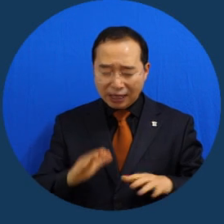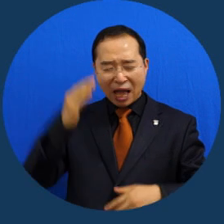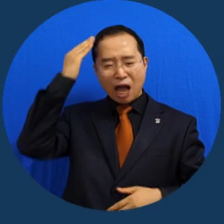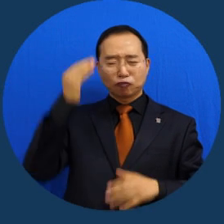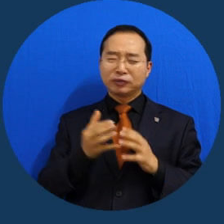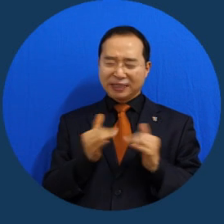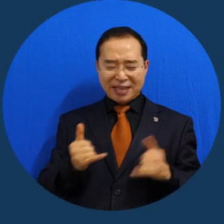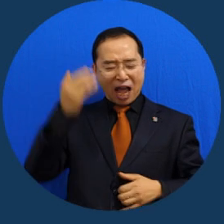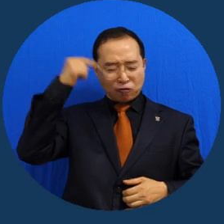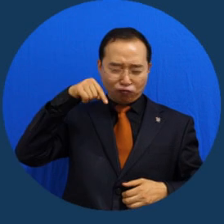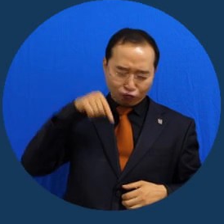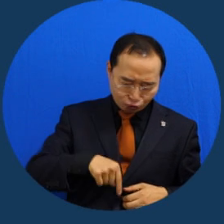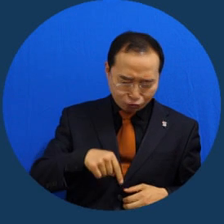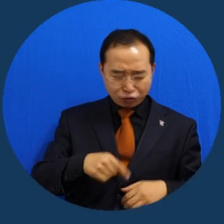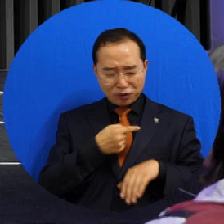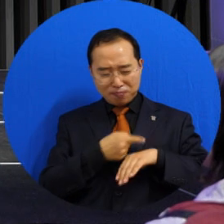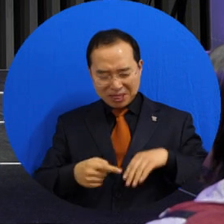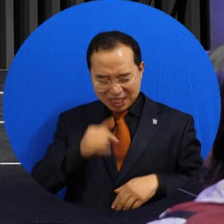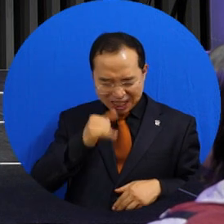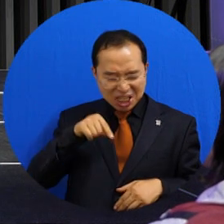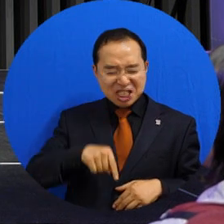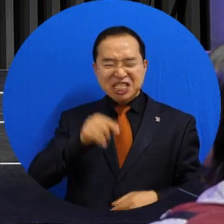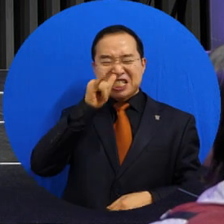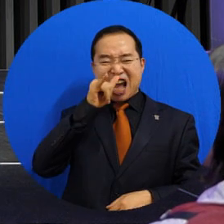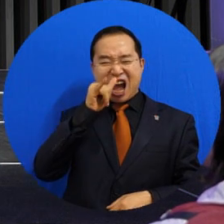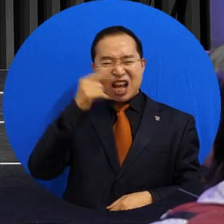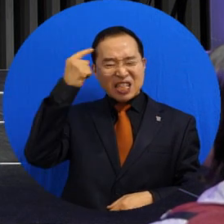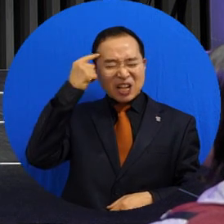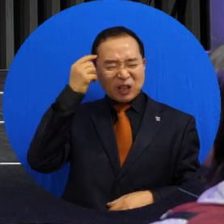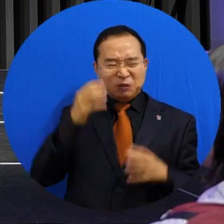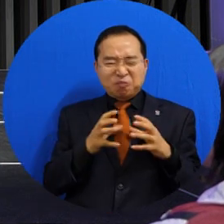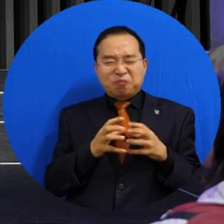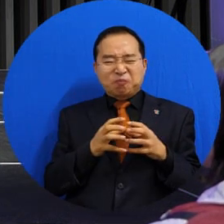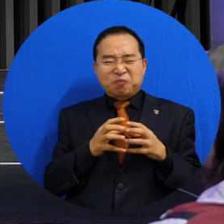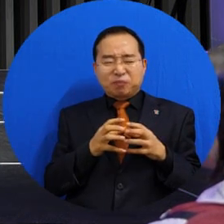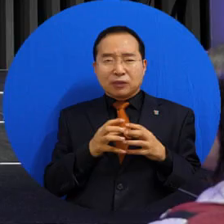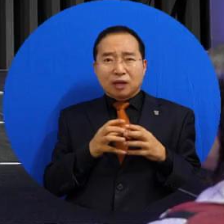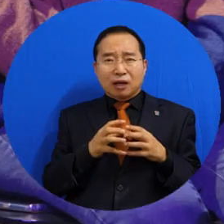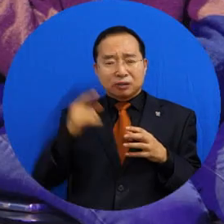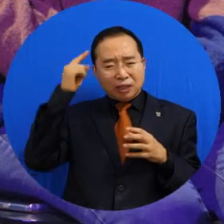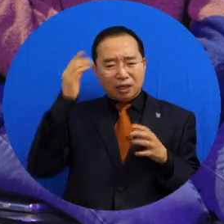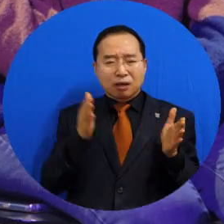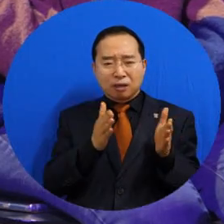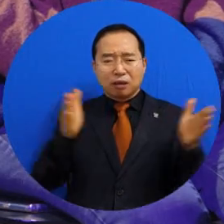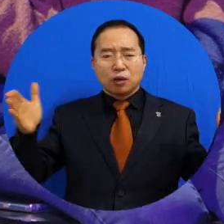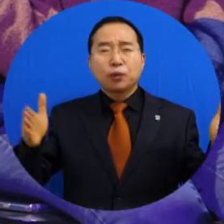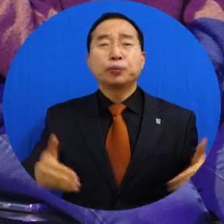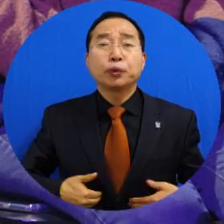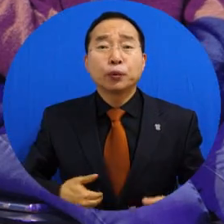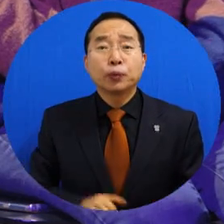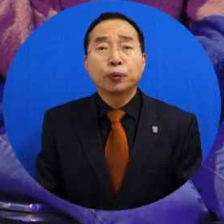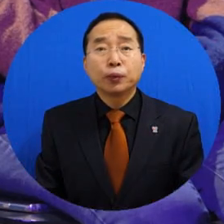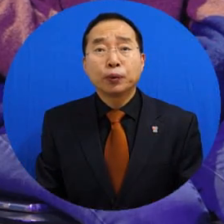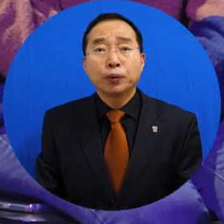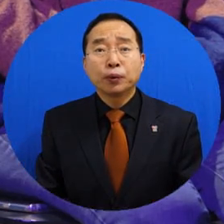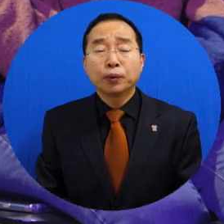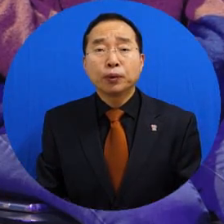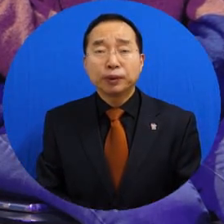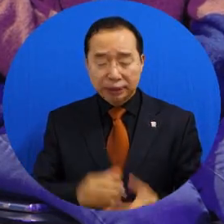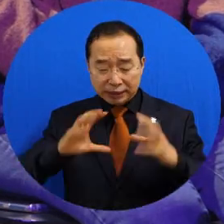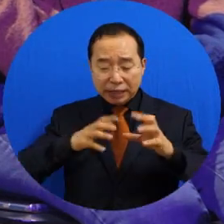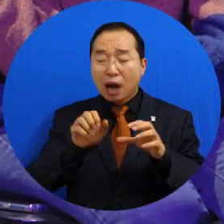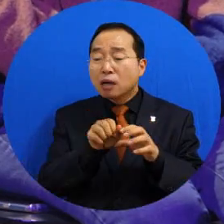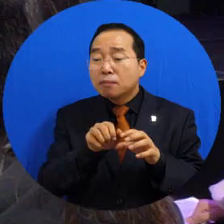여태까지 한인들을 규정을 했는데 그걸 좀 더 넓혀보면 어떨까, 그런 생각을 해요. 디아스포라의 뿌리,